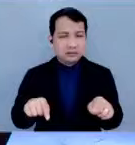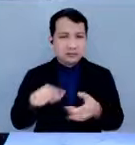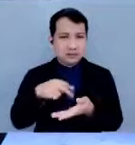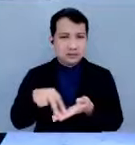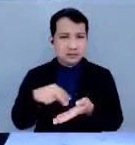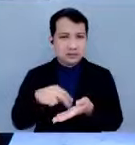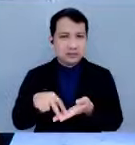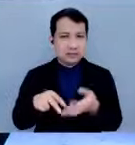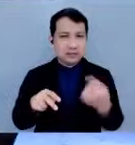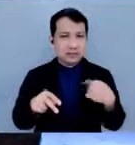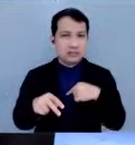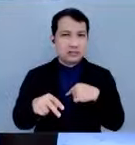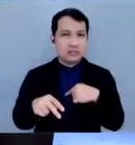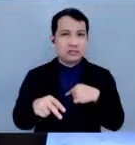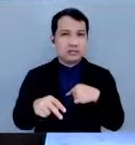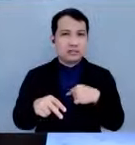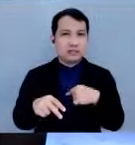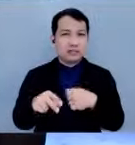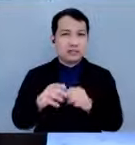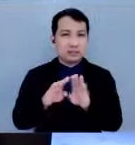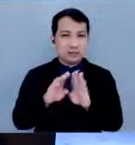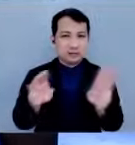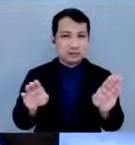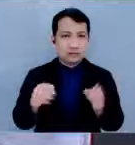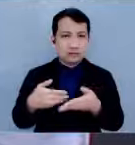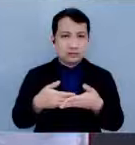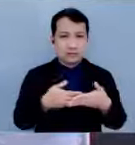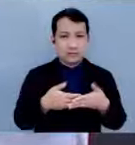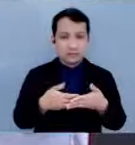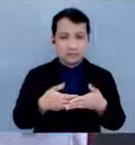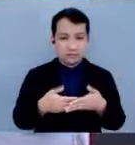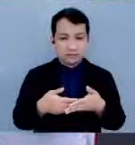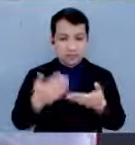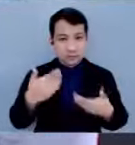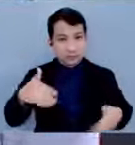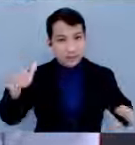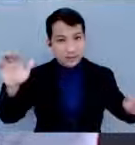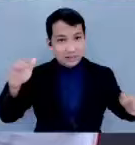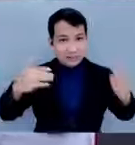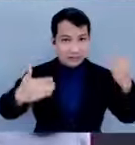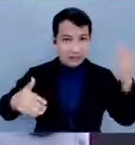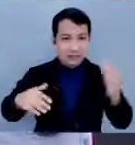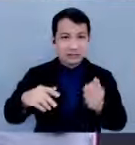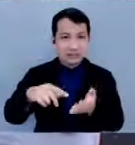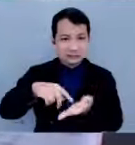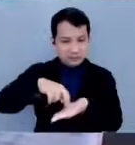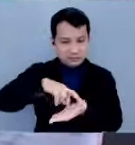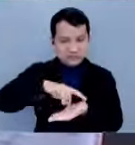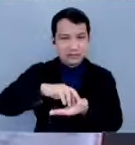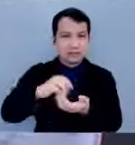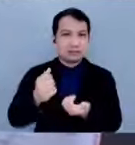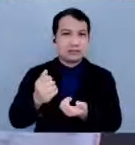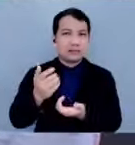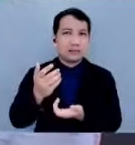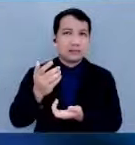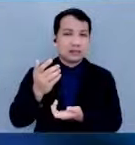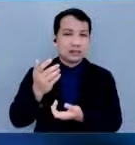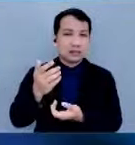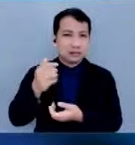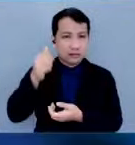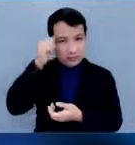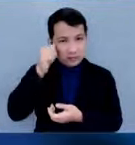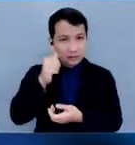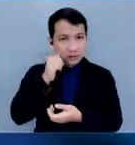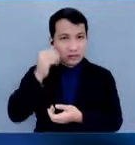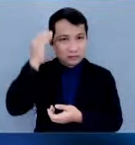our dance classes, we offer like baby ballet, kids ballet, teens and adults. We also have K-pop and